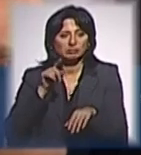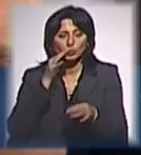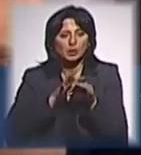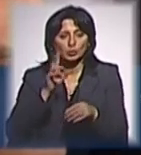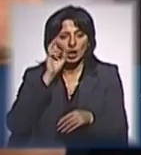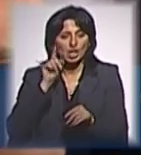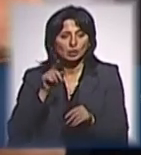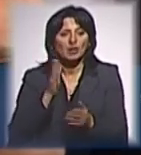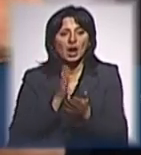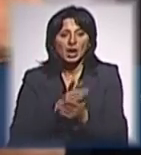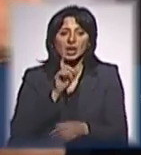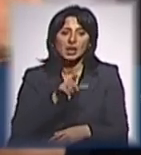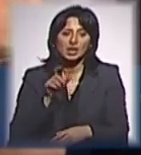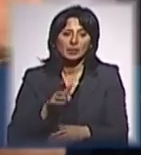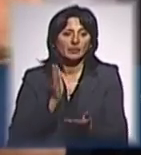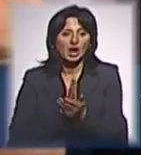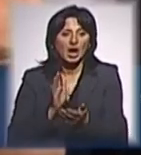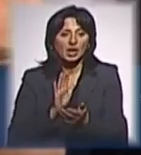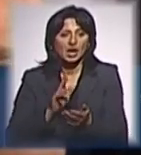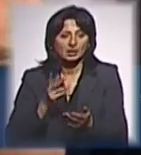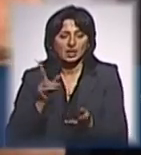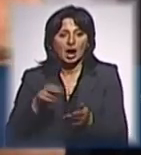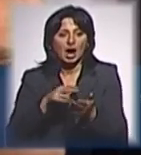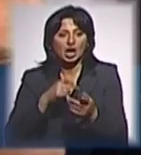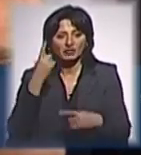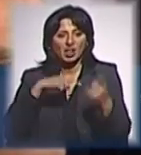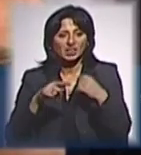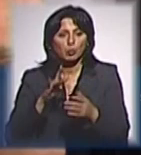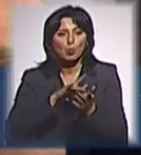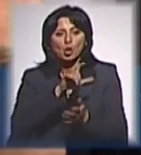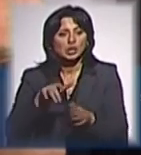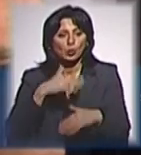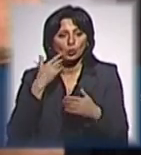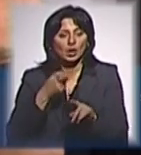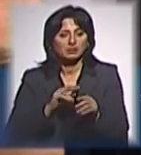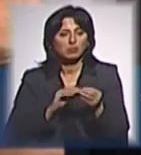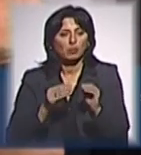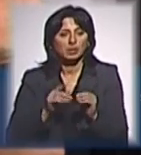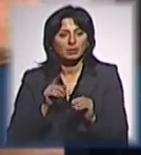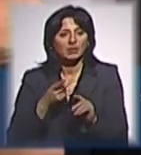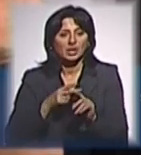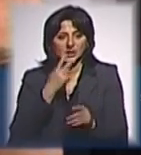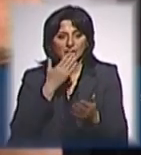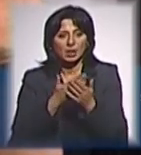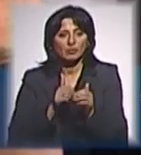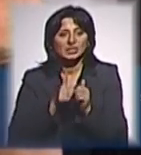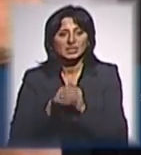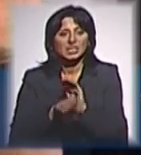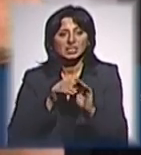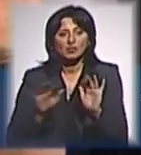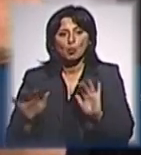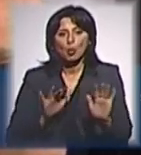პრობლემა. არიან ადამიანები, რომლებიც არ არიან ანგარიშვალდებული მოსახლეობასთან. ეს არის ძირითადი პრობლემა და ეს გამოიხატება